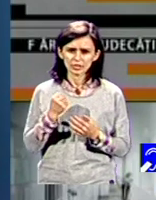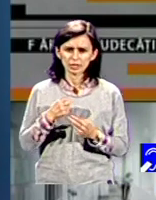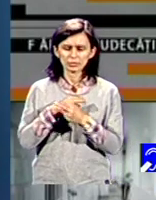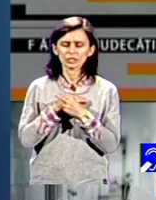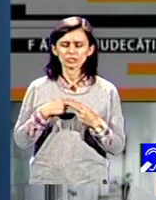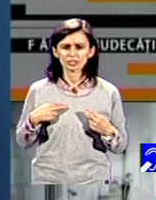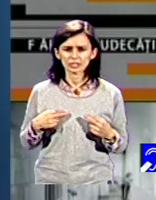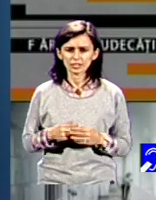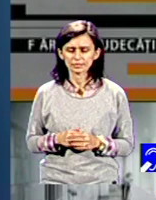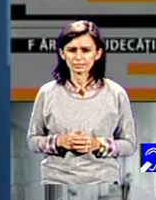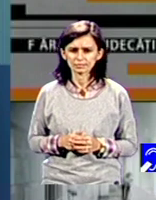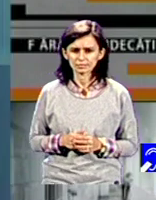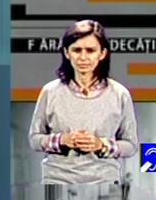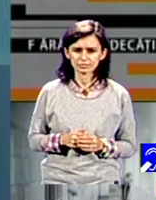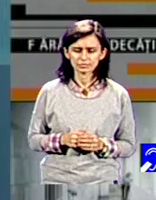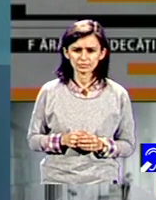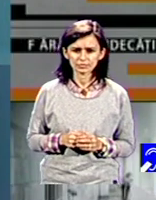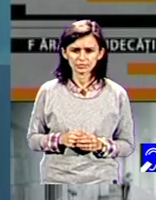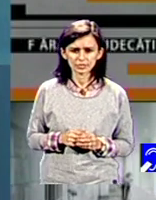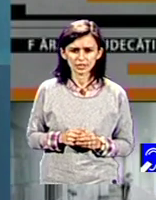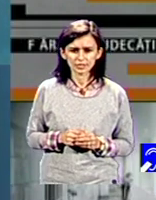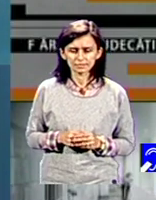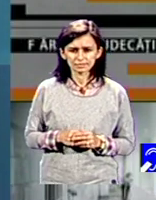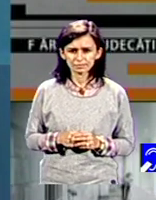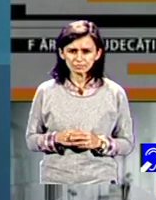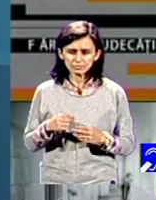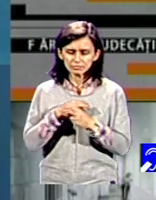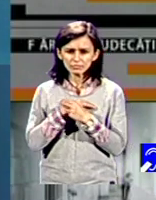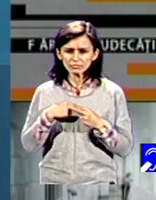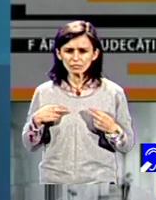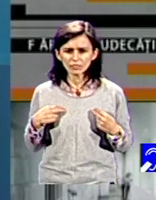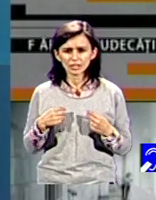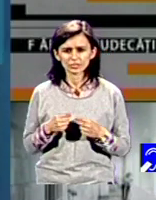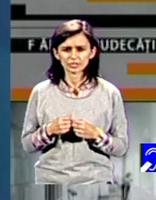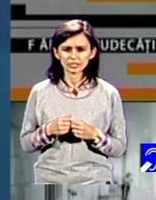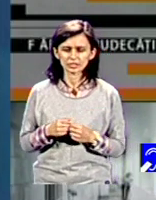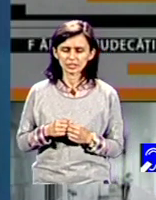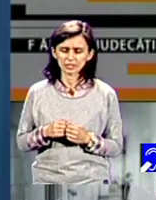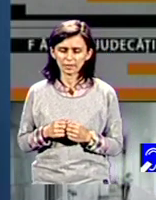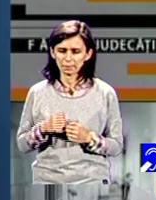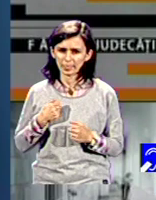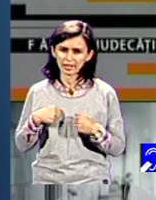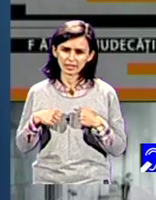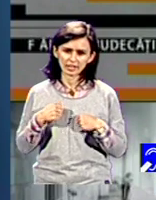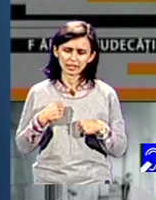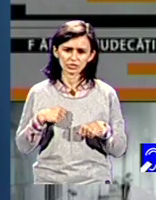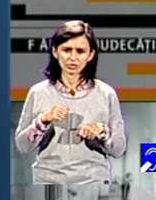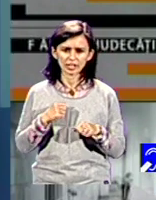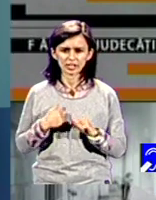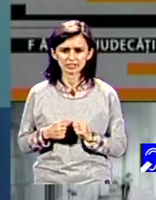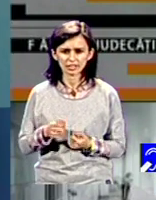întotdeauna doar reactivă intră pe role atunci când se întâmplă ceva și reacționează justiția proactivă